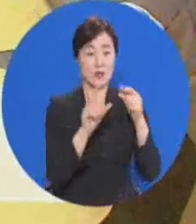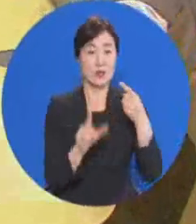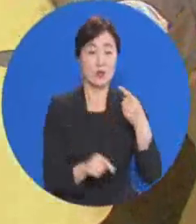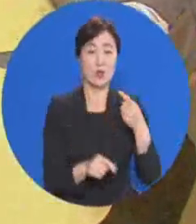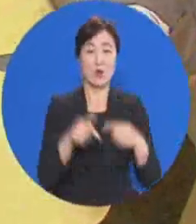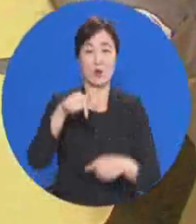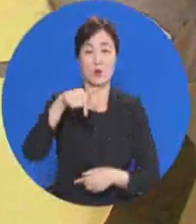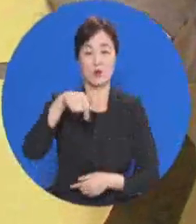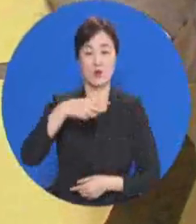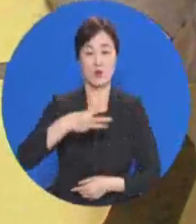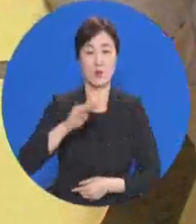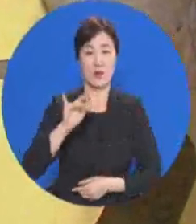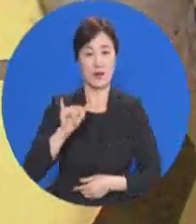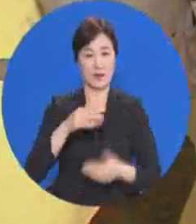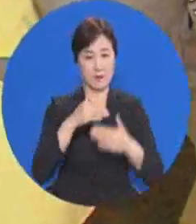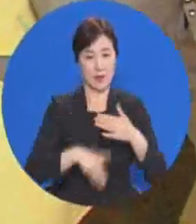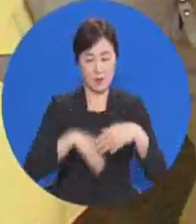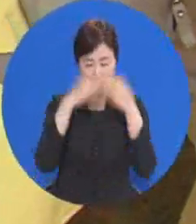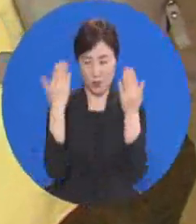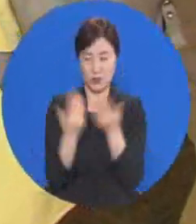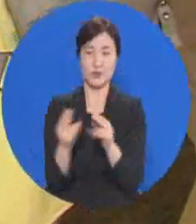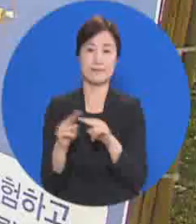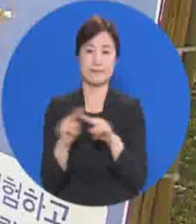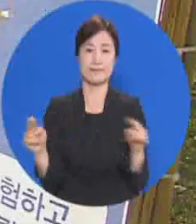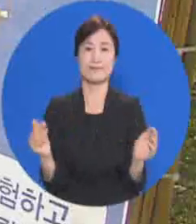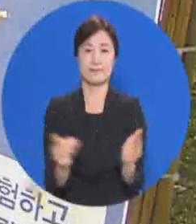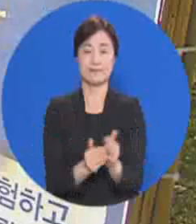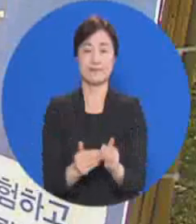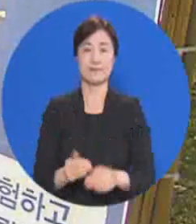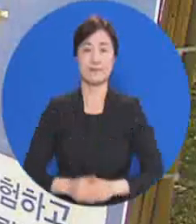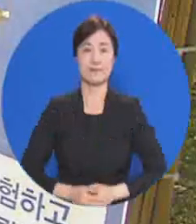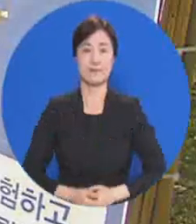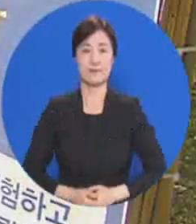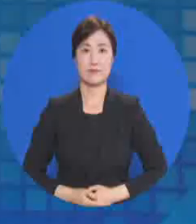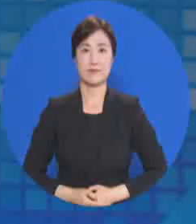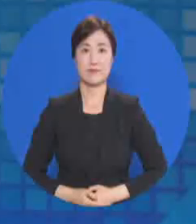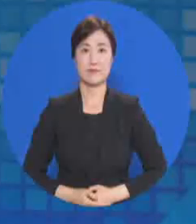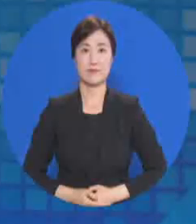굴댕이 축제를 제외한 나머지 모든 축제가 열리지 않고 있습니다.